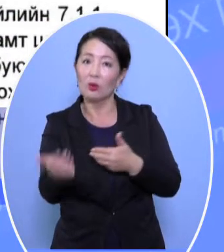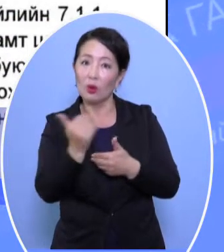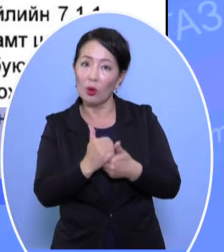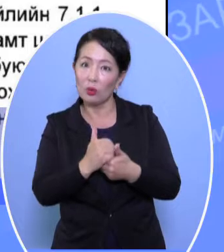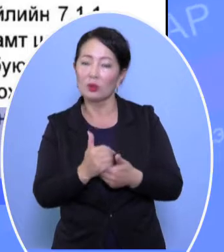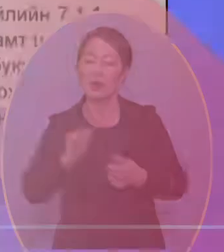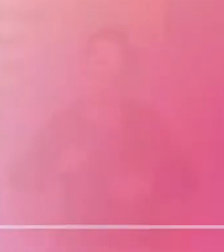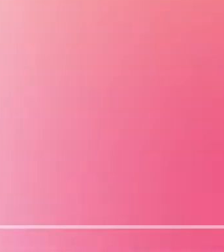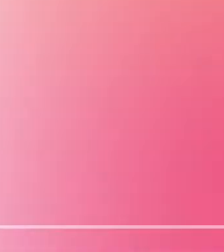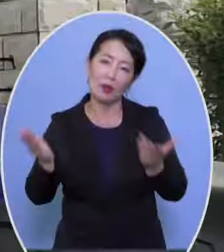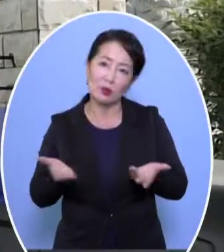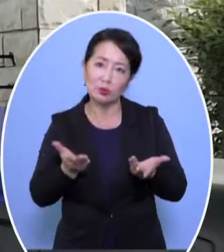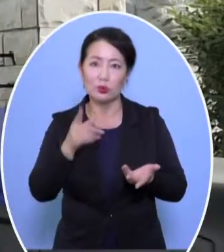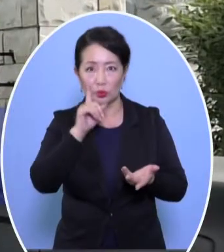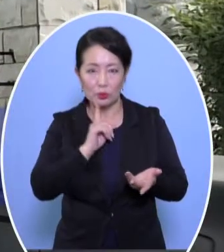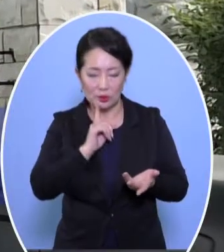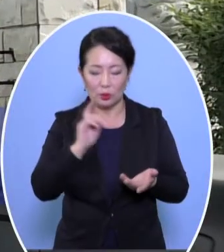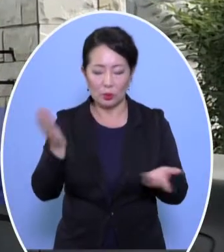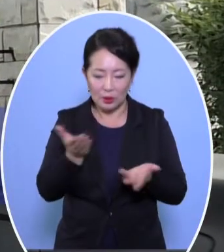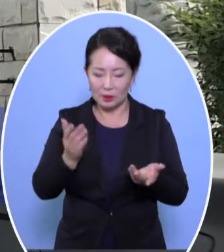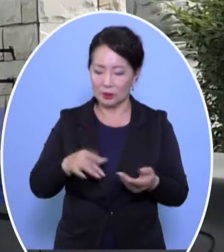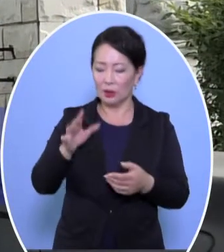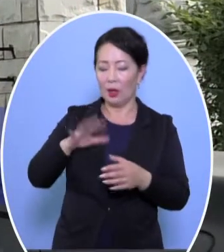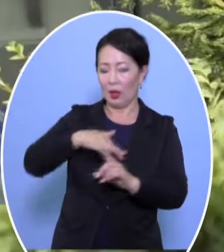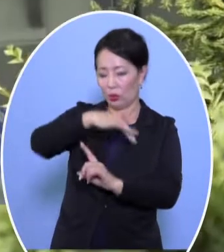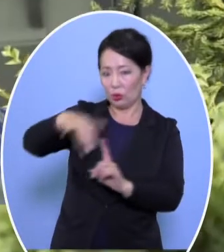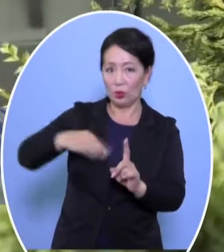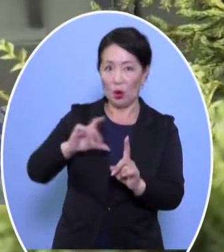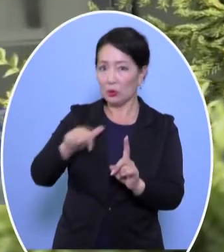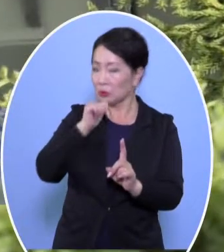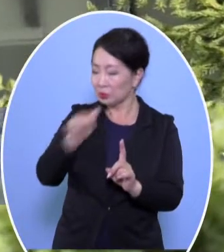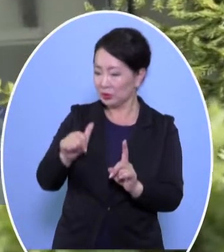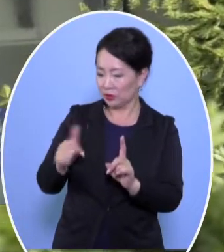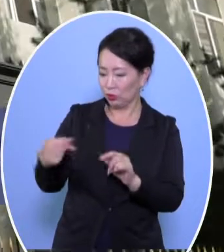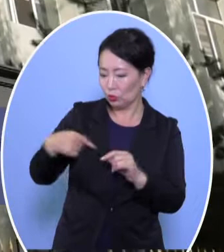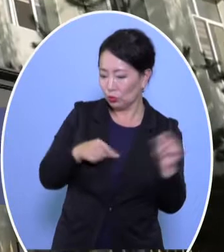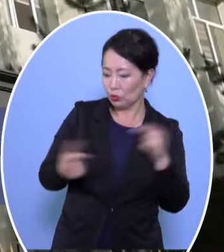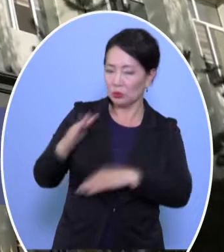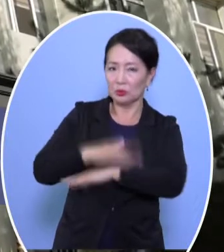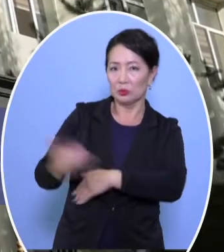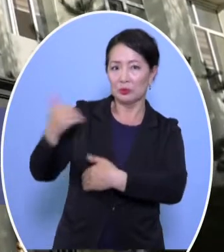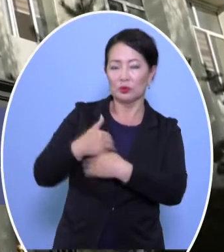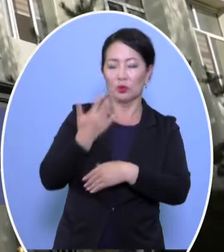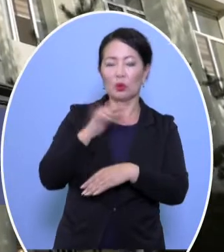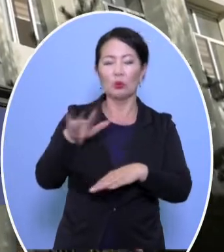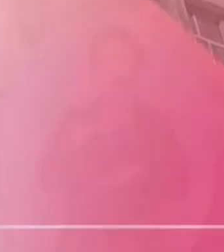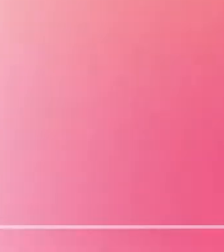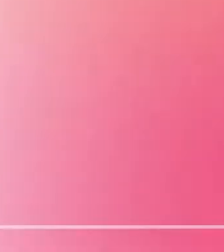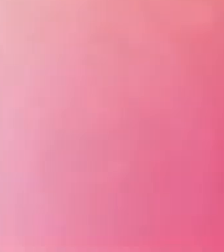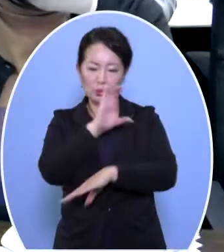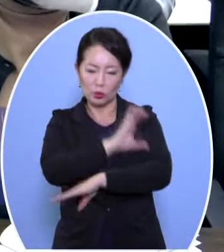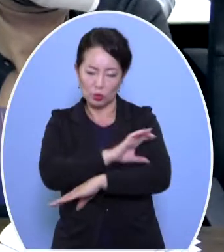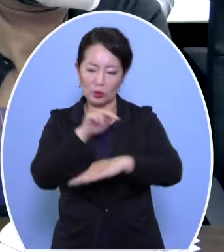манлайлал үзүүлэхийг уриалсан юм а. Авилгата тэмцэх газраас хамрын сургах тойргийн бус хүүхдүүд олноор хамрагддаг хотын төвийн сургууль